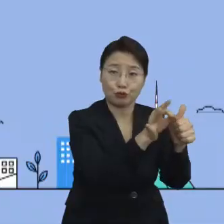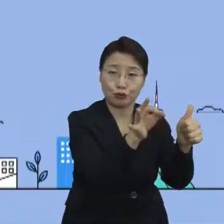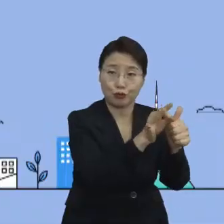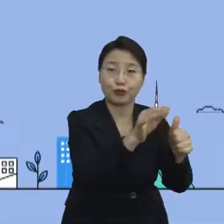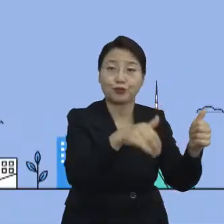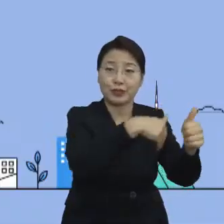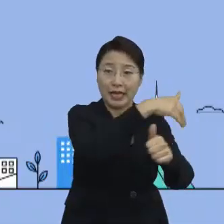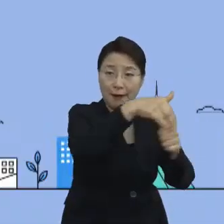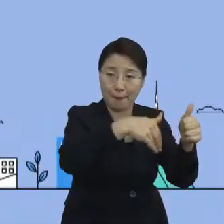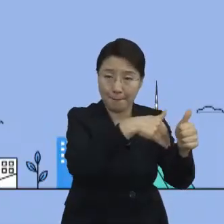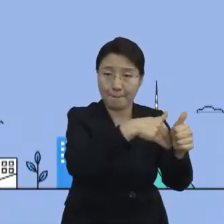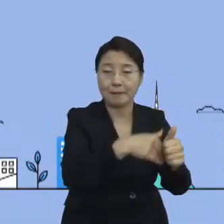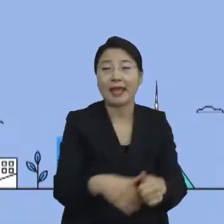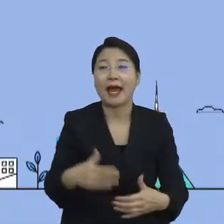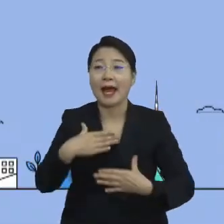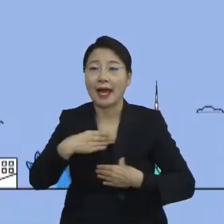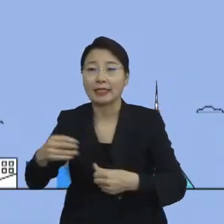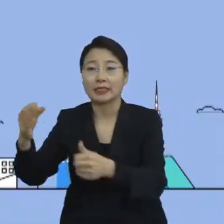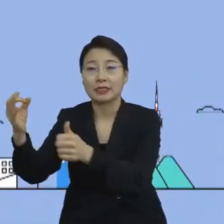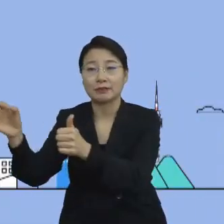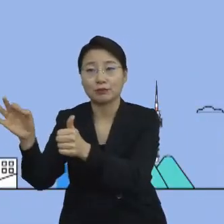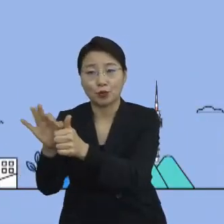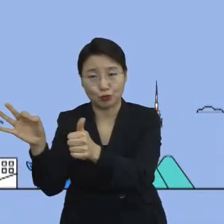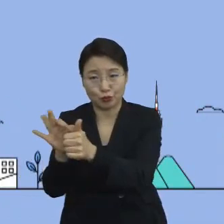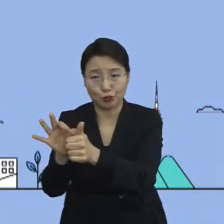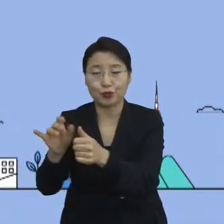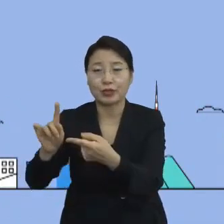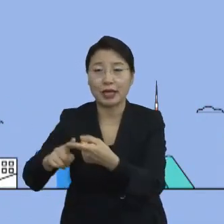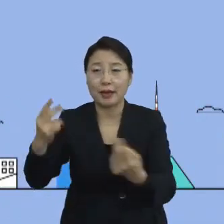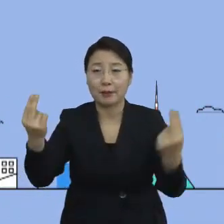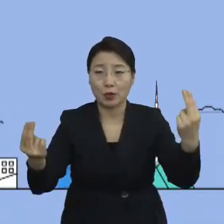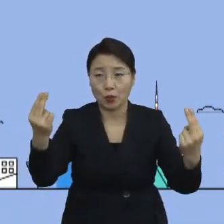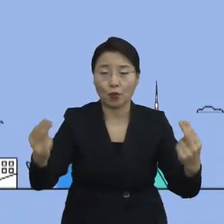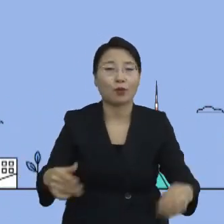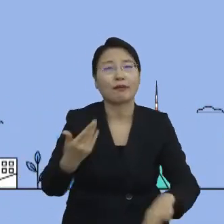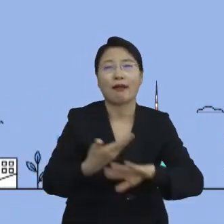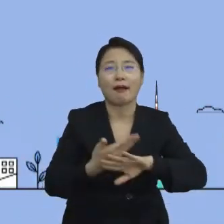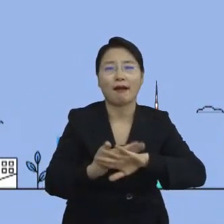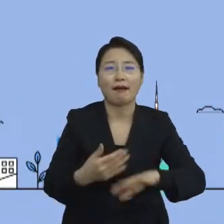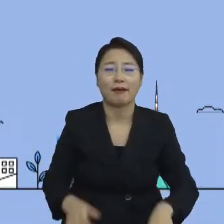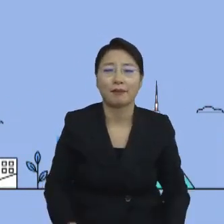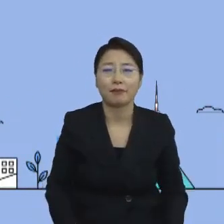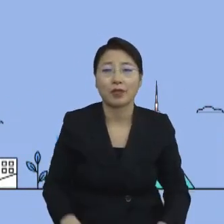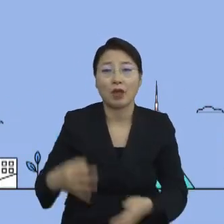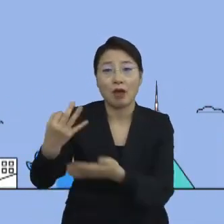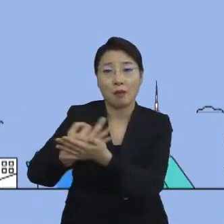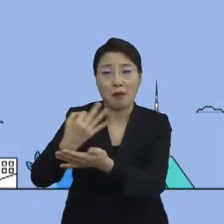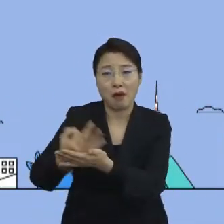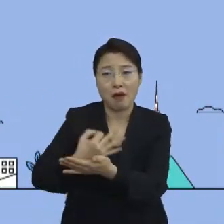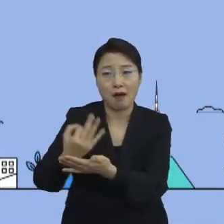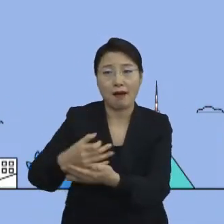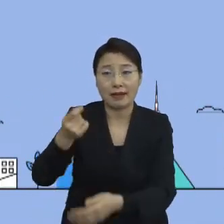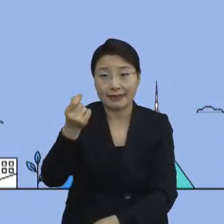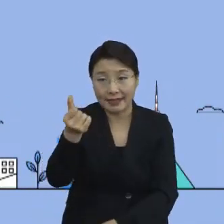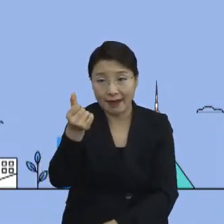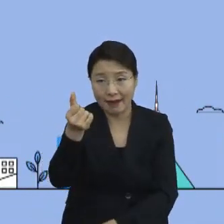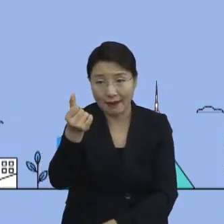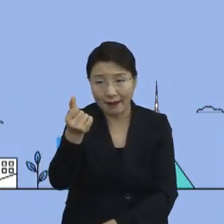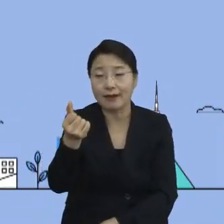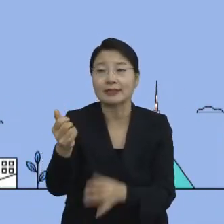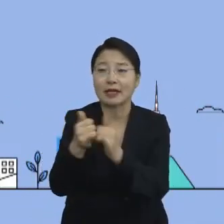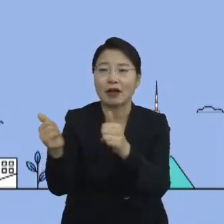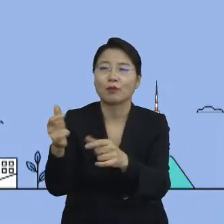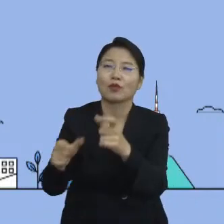그래프고요. 이게 이제 안심소득 그래프, 완전히 다르죠. 하우상박, 벌이가 션찮을수록 많이 도와주는